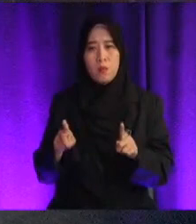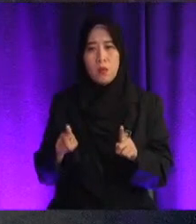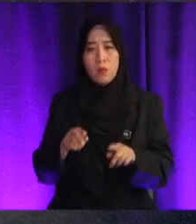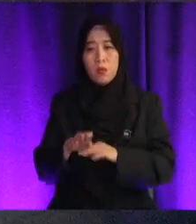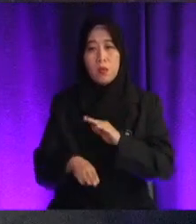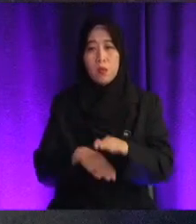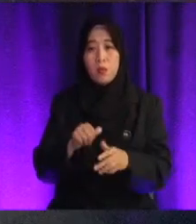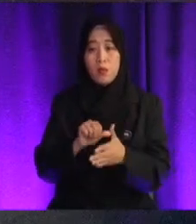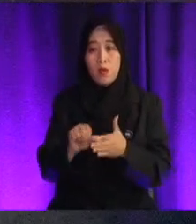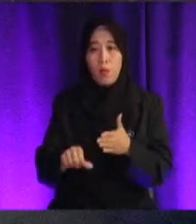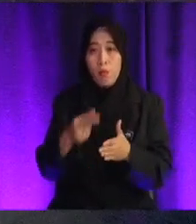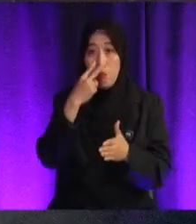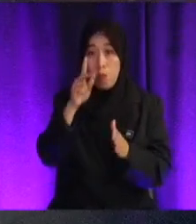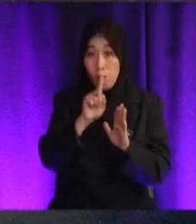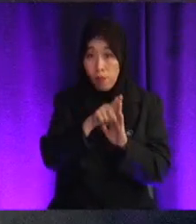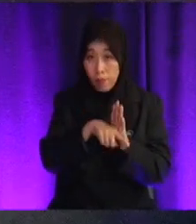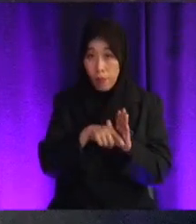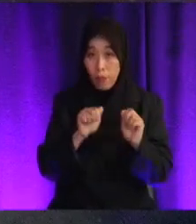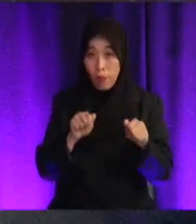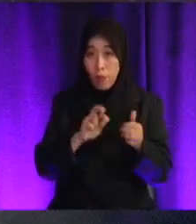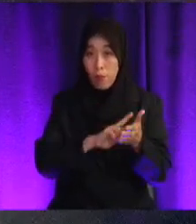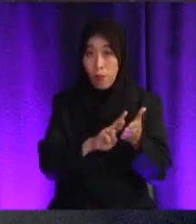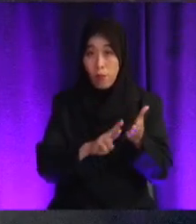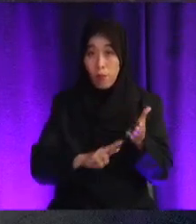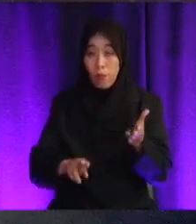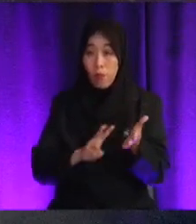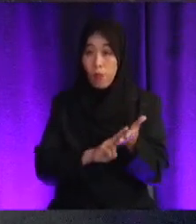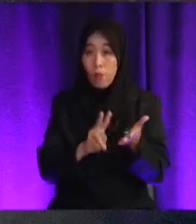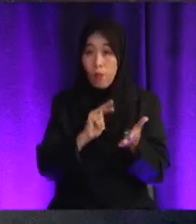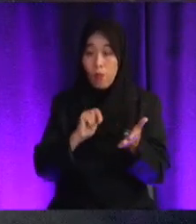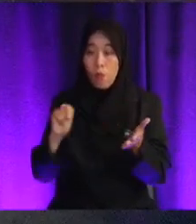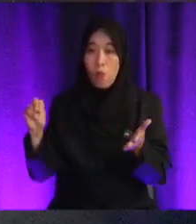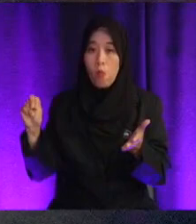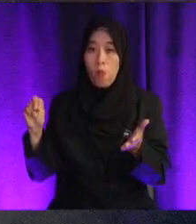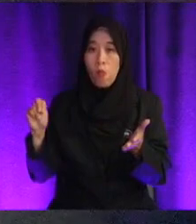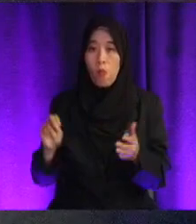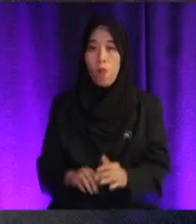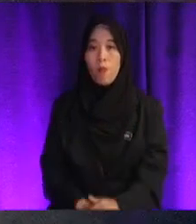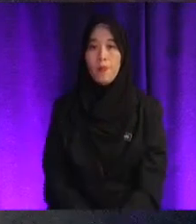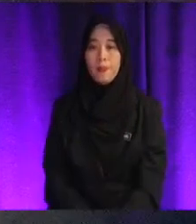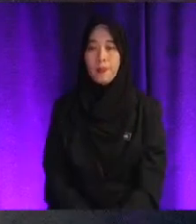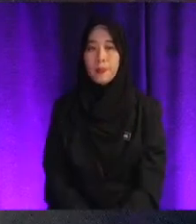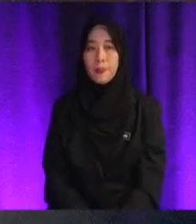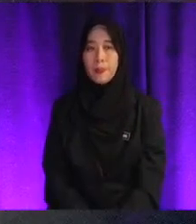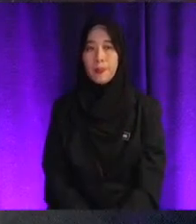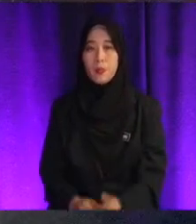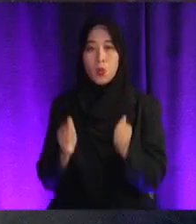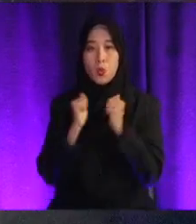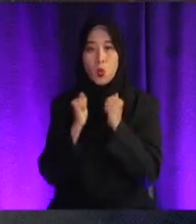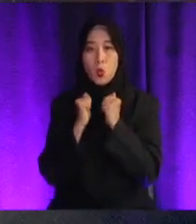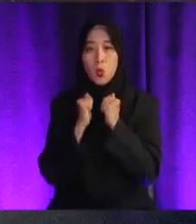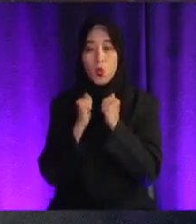perhatikan jarum dan rekodkan bacaan. Jadi Akmal tolong rekodkan bacaan. Okey, terima lalu cikgu. Okey. Jadi sejuk